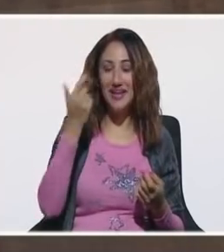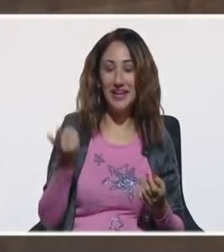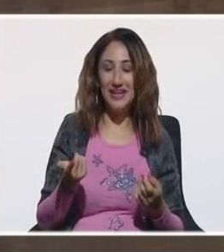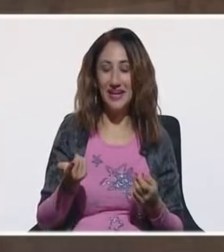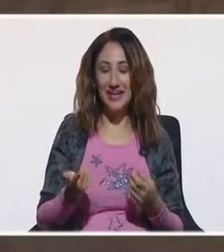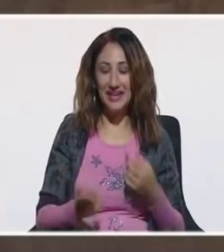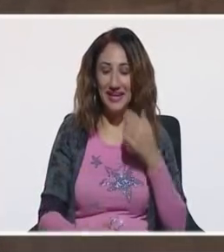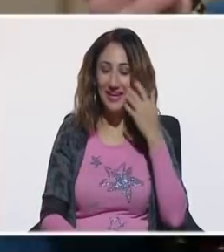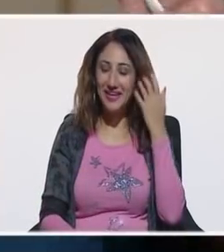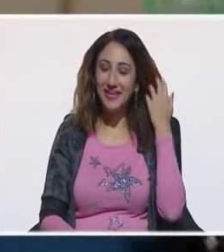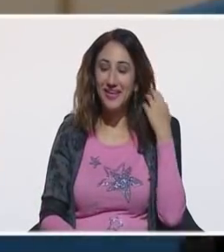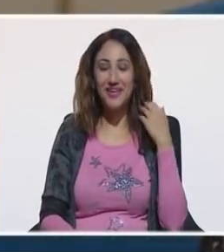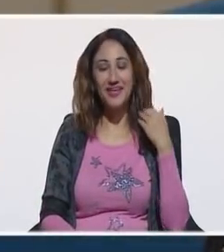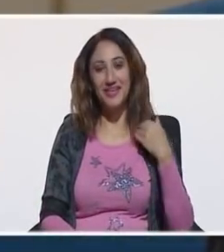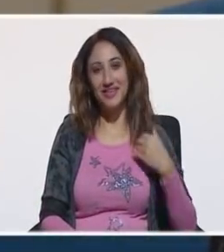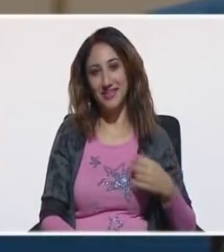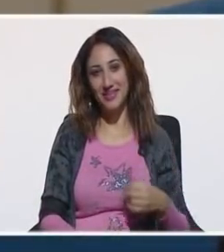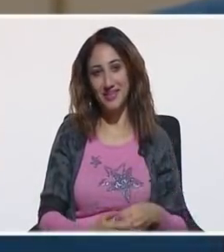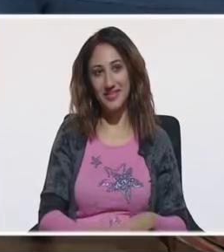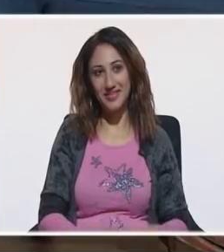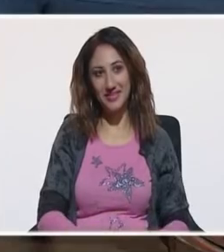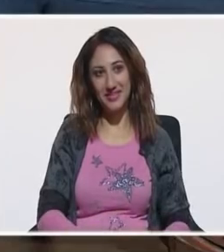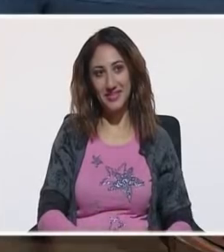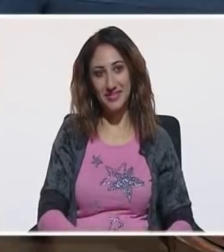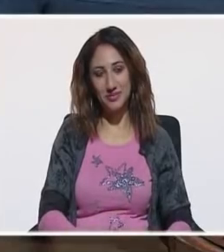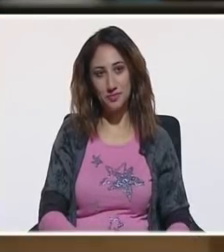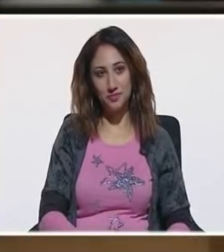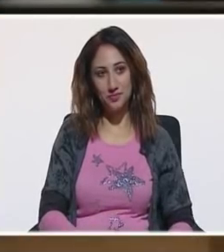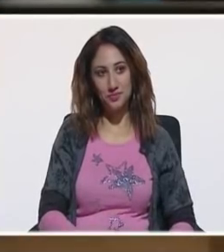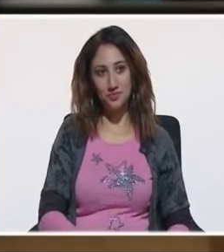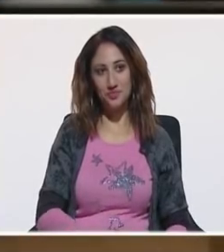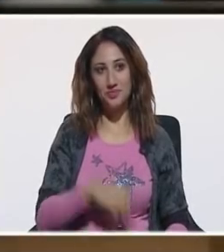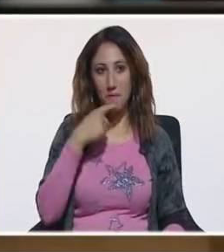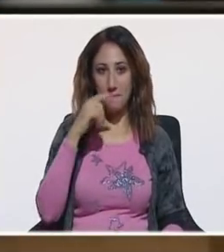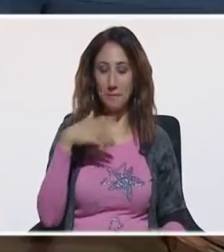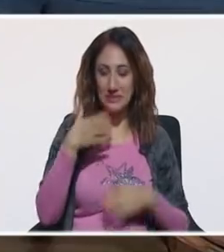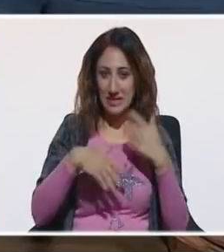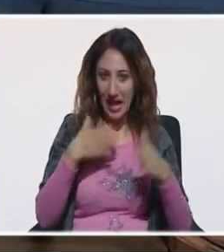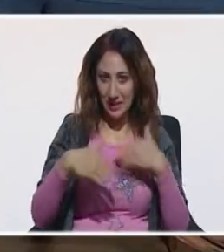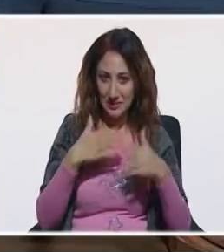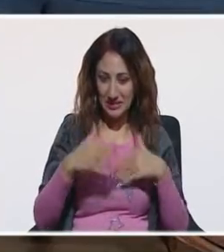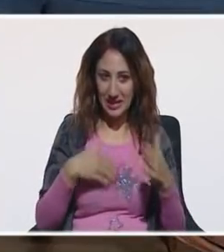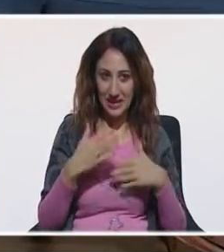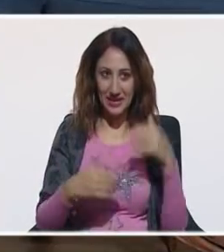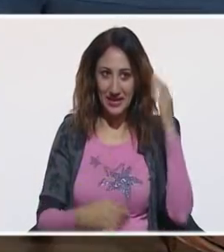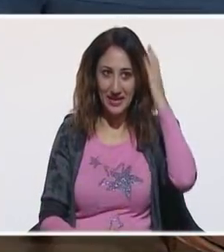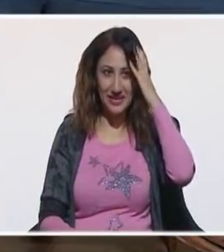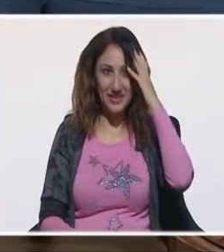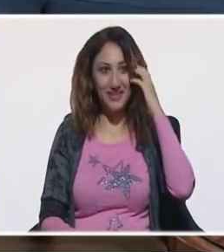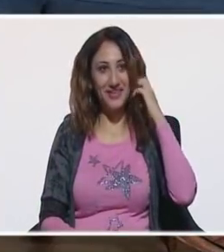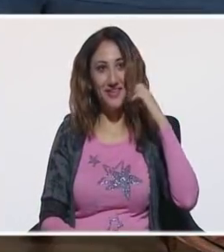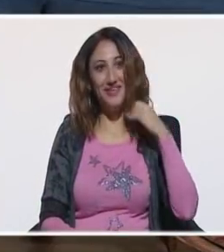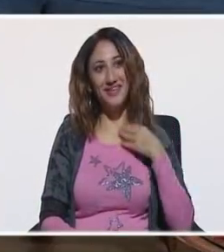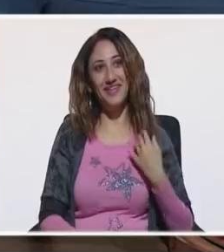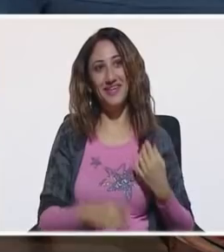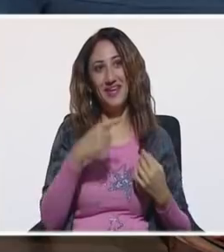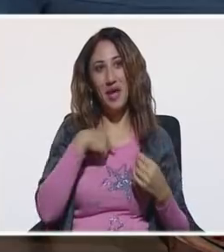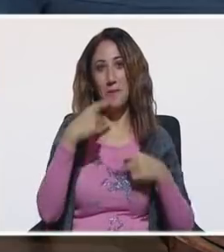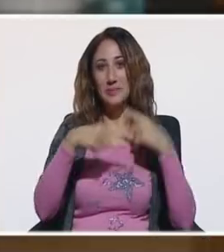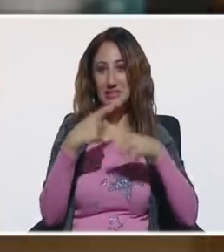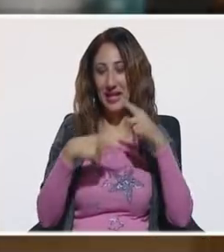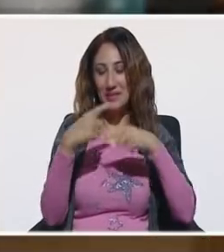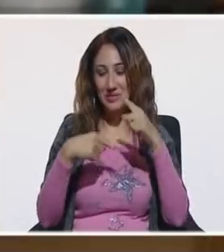ابقى في الزمن بعد كده مستعجله دي نازله قبل ميعادها دي اللي مستعجله على طول مش فاهمه مستعجله على ايه كمان يعني